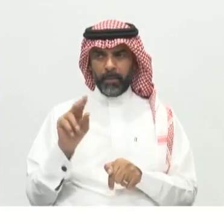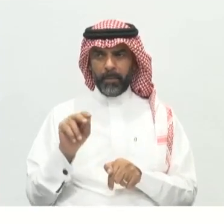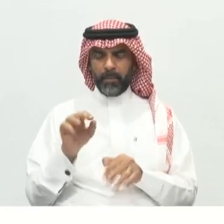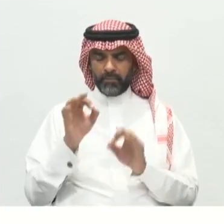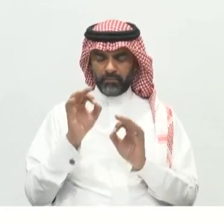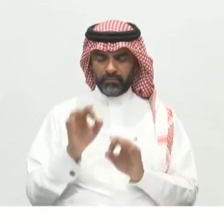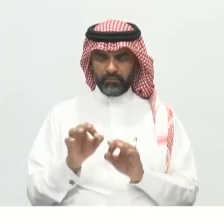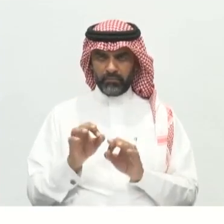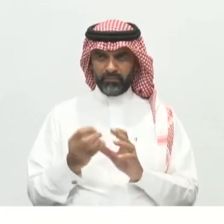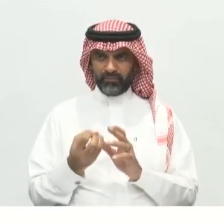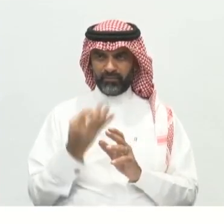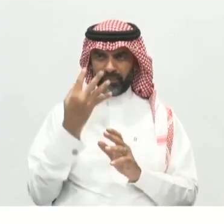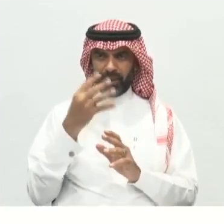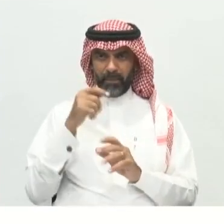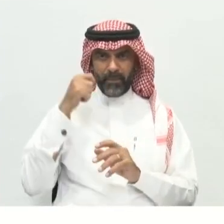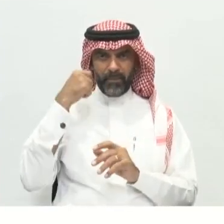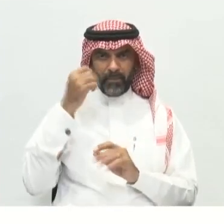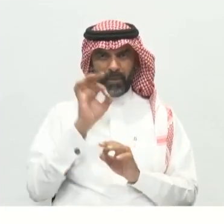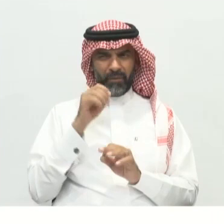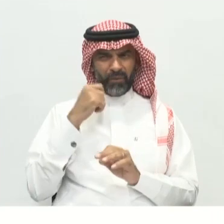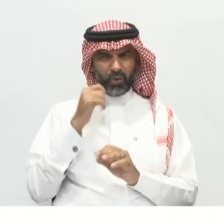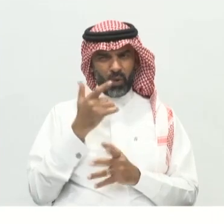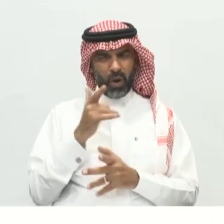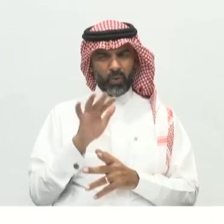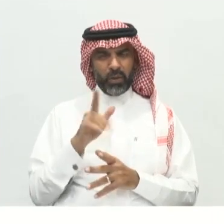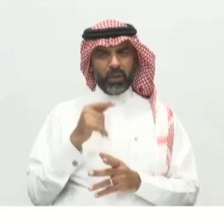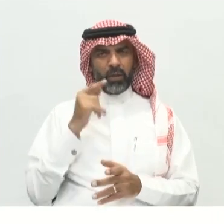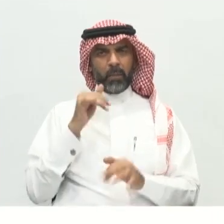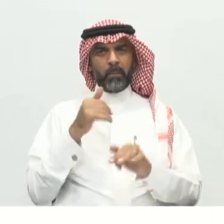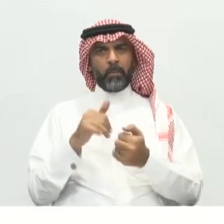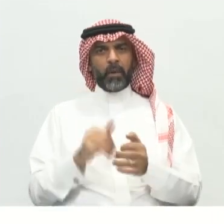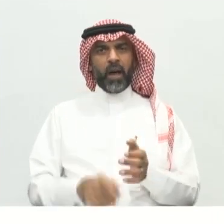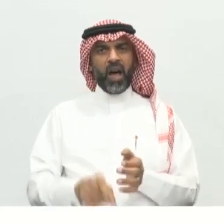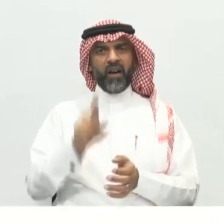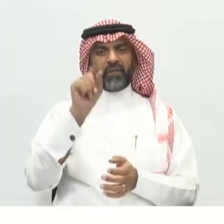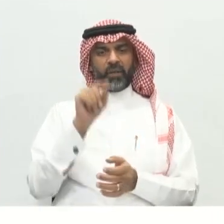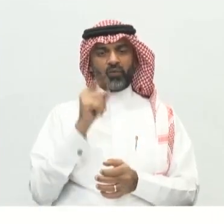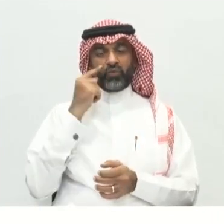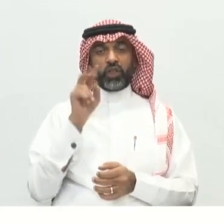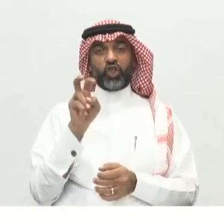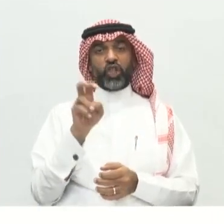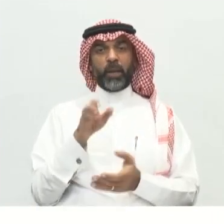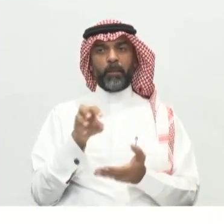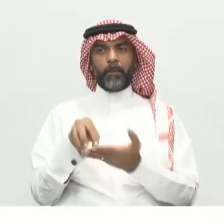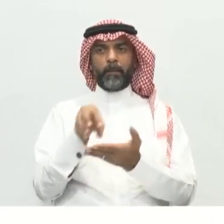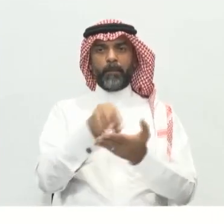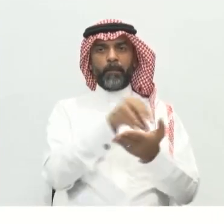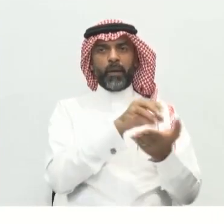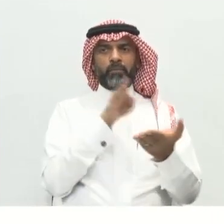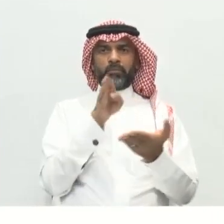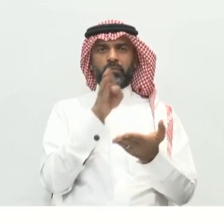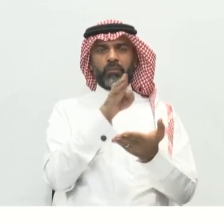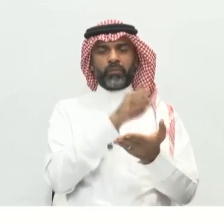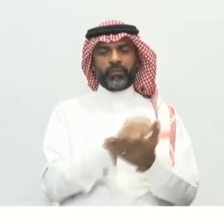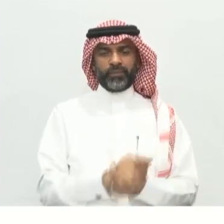تنتجه خوارزميه الحل يمكن استخدام هذه الداله فقط مع النسخه التي تشتمل 20 موقعا عندما نقوم